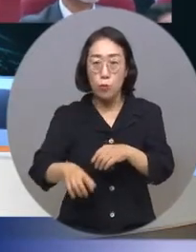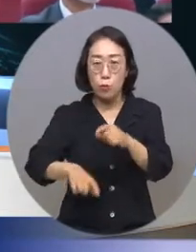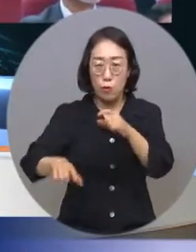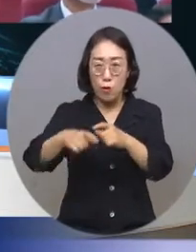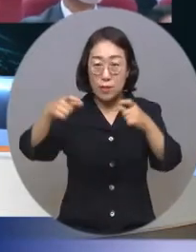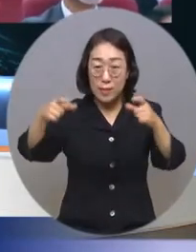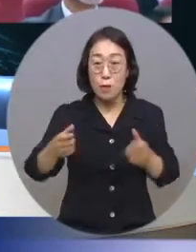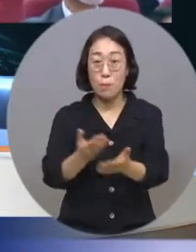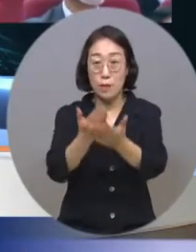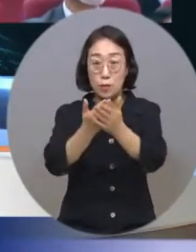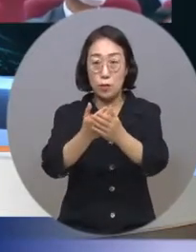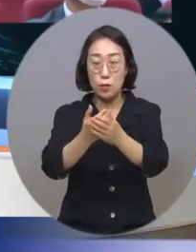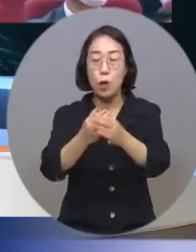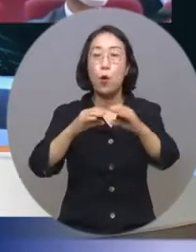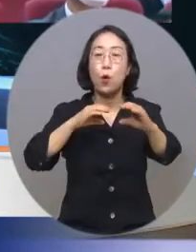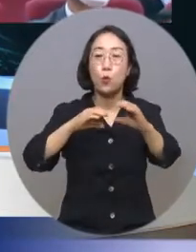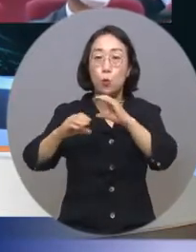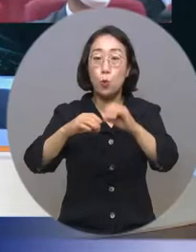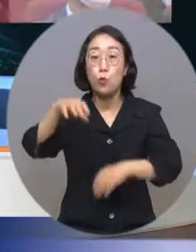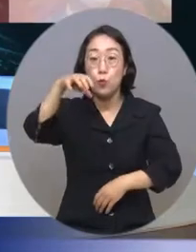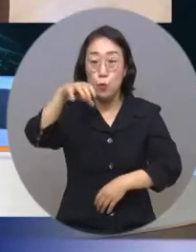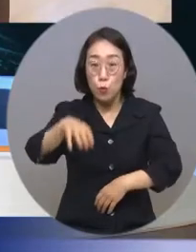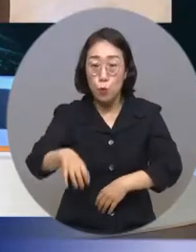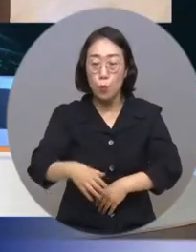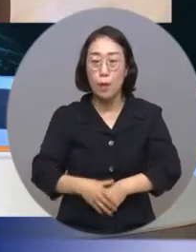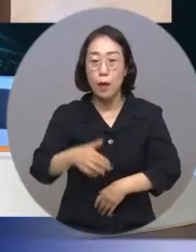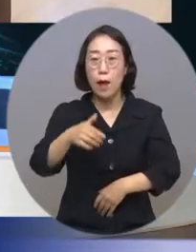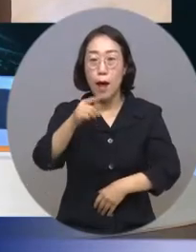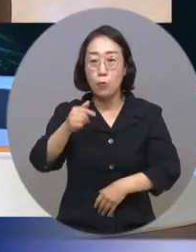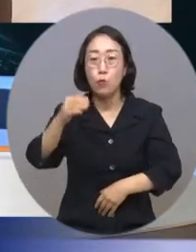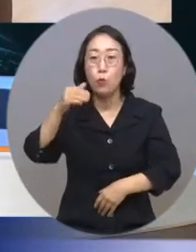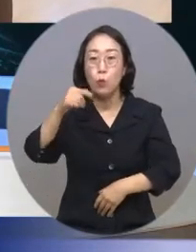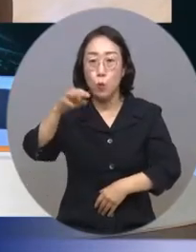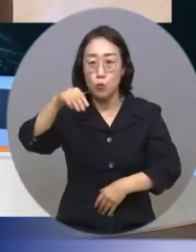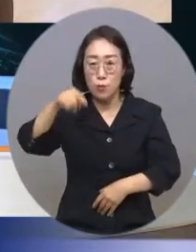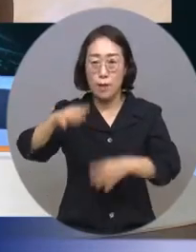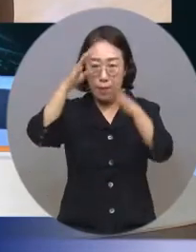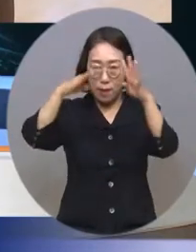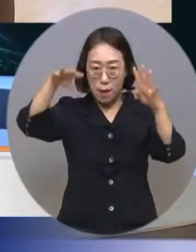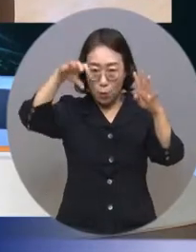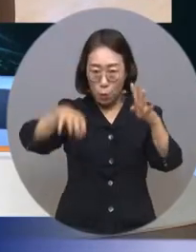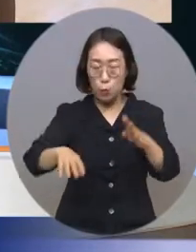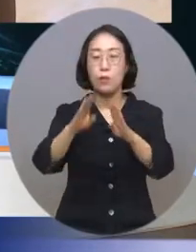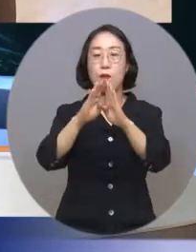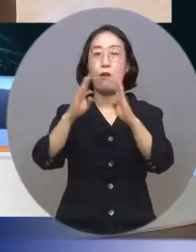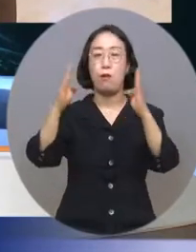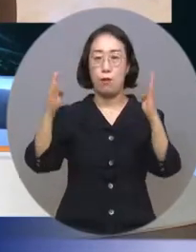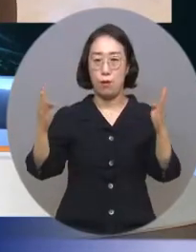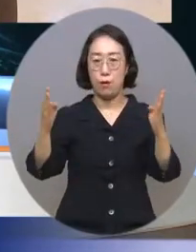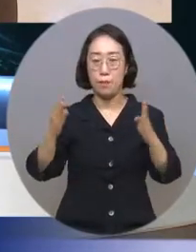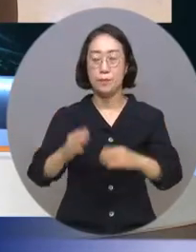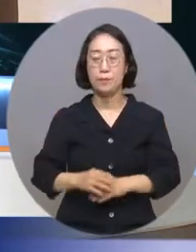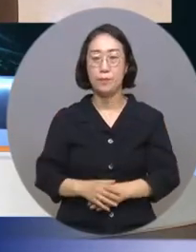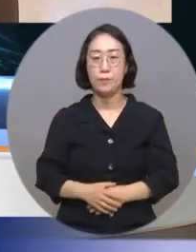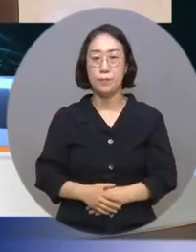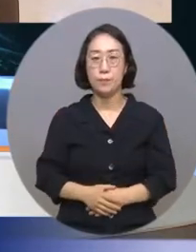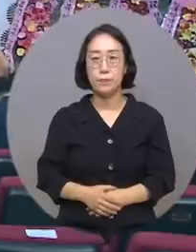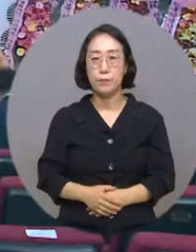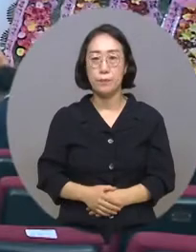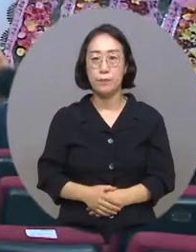정보교류 1장에 정보가 한국 농수산 대학교에서도 열었습니다 장유진 기자가 전합니다